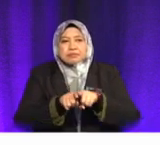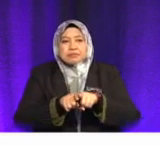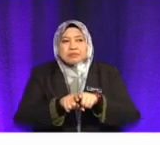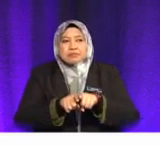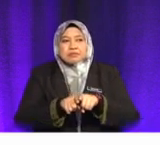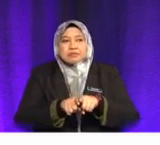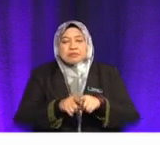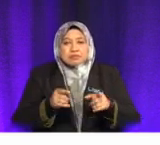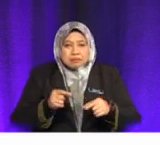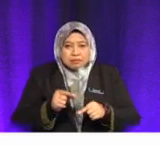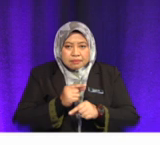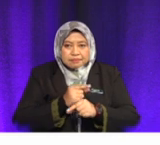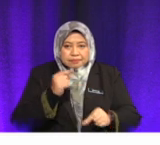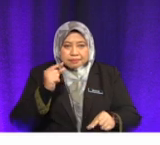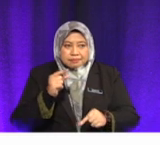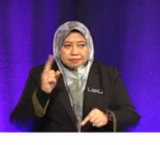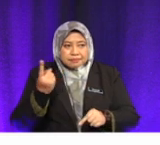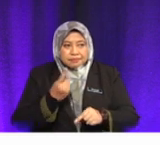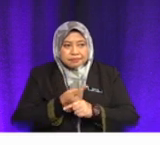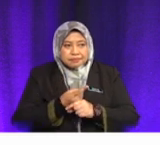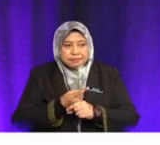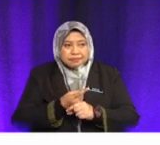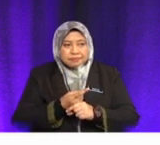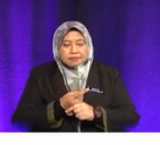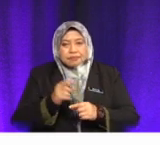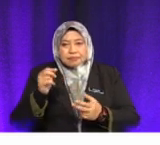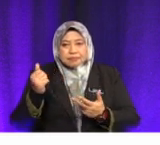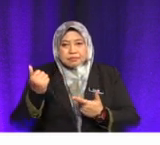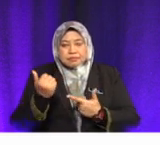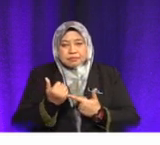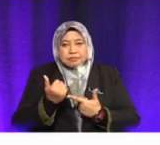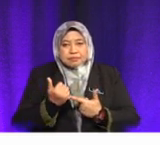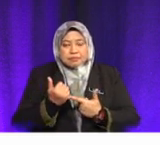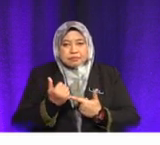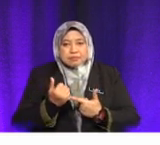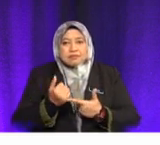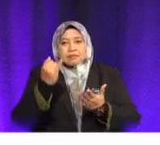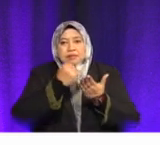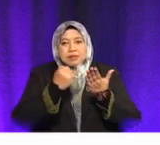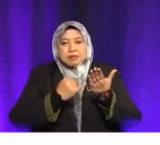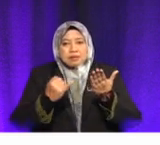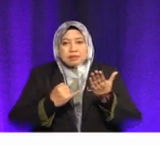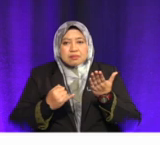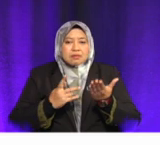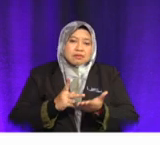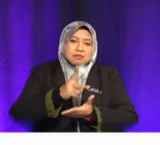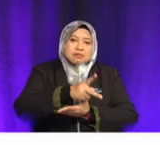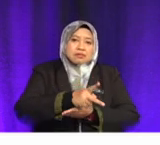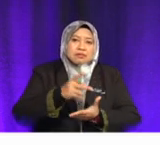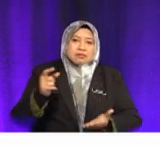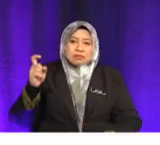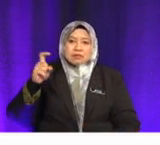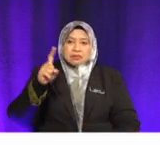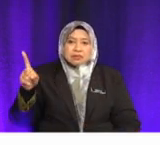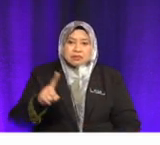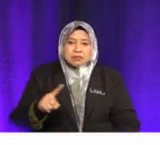beli garis saja di antara Oke Nah yang kedua oke kita lihat yang bergerak dengan keadaan titik itu